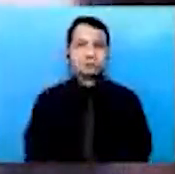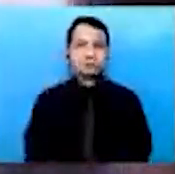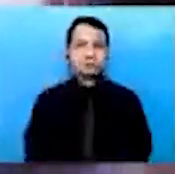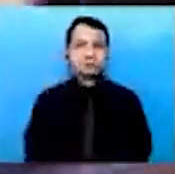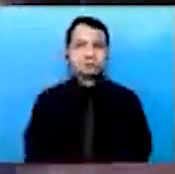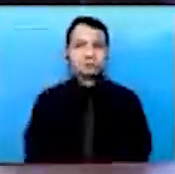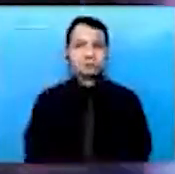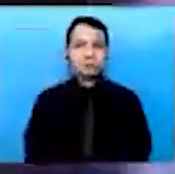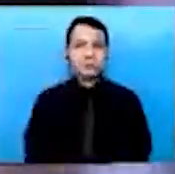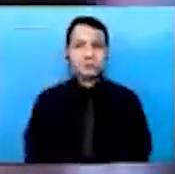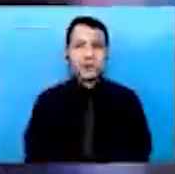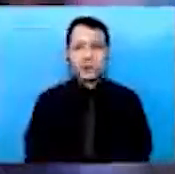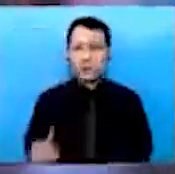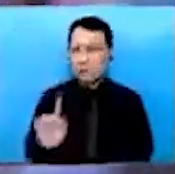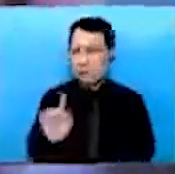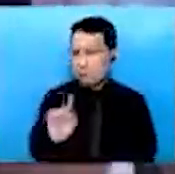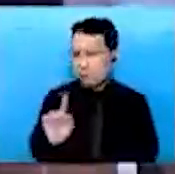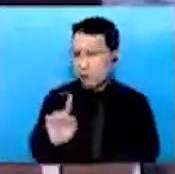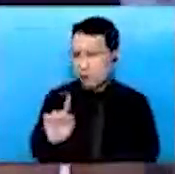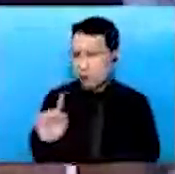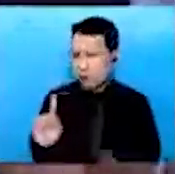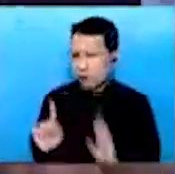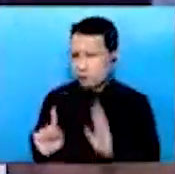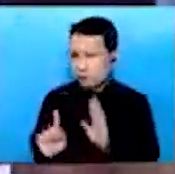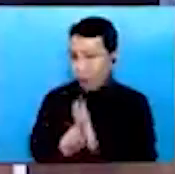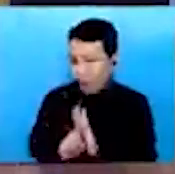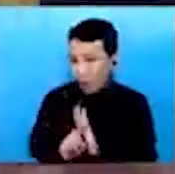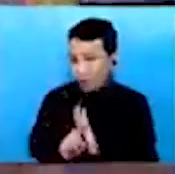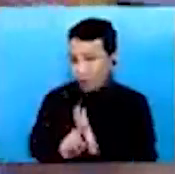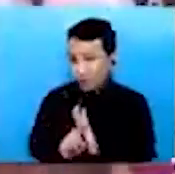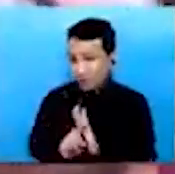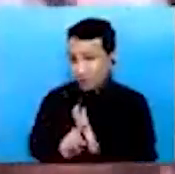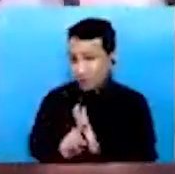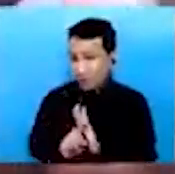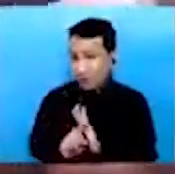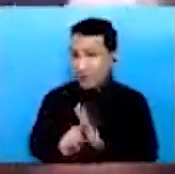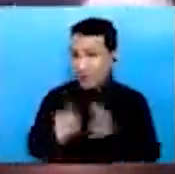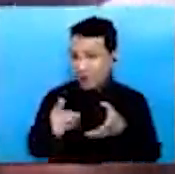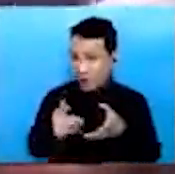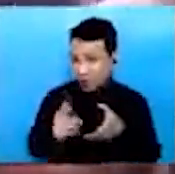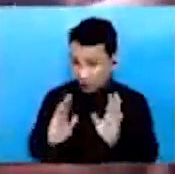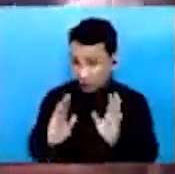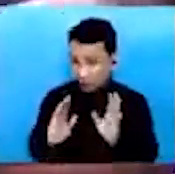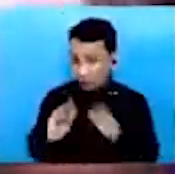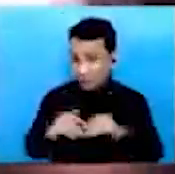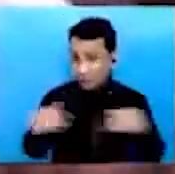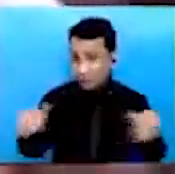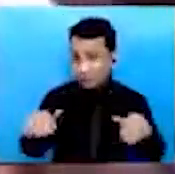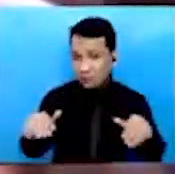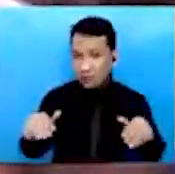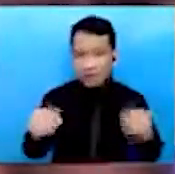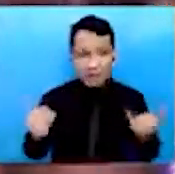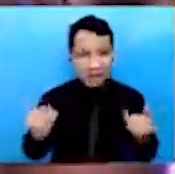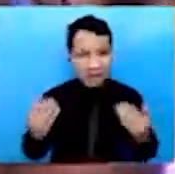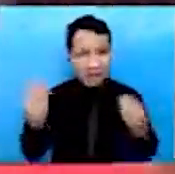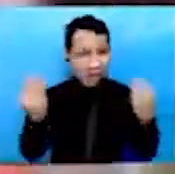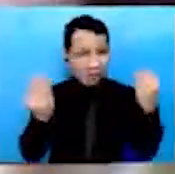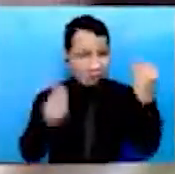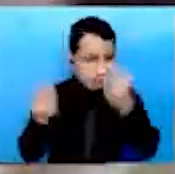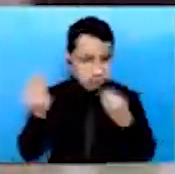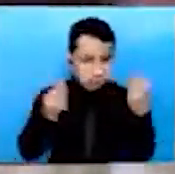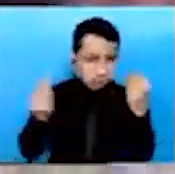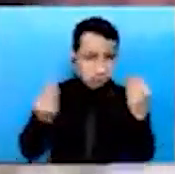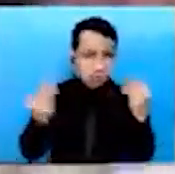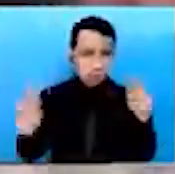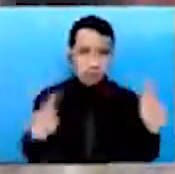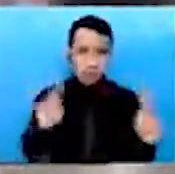Ano ba talaga? Bawal o pwedeng lumabas ang mga minor de edad? Ito ngayon ang ikinalilito ng maraming taga Metro Manila